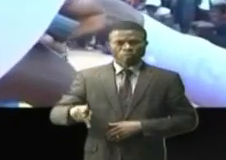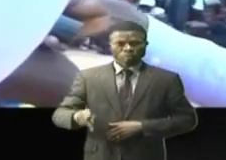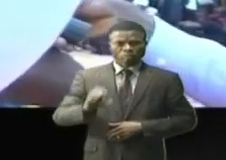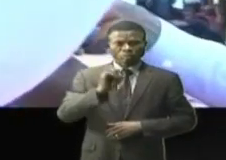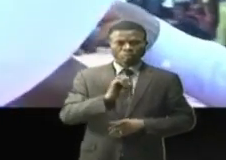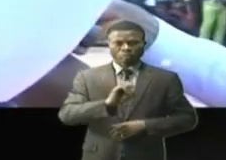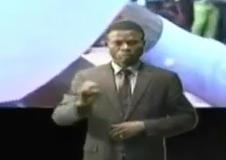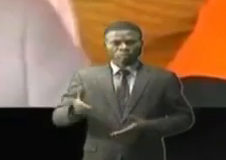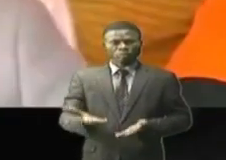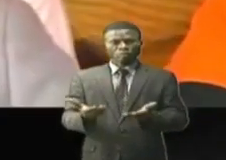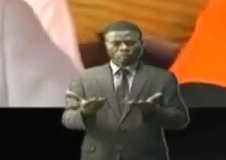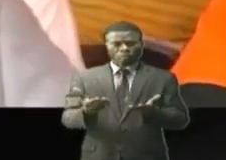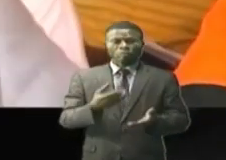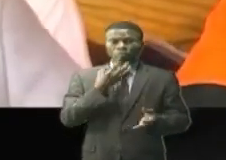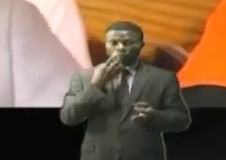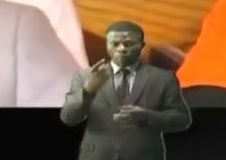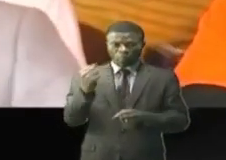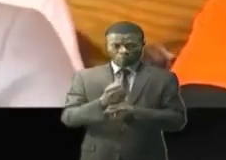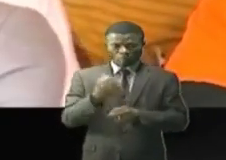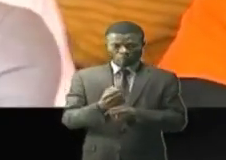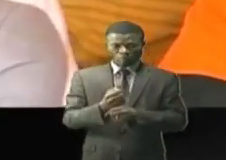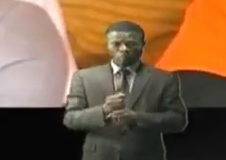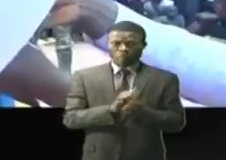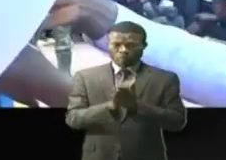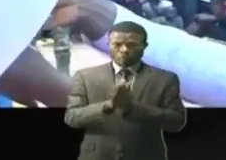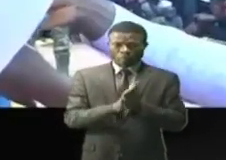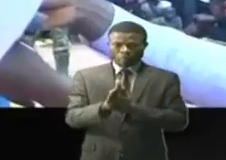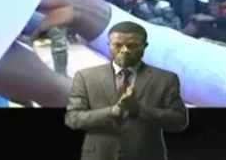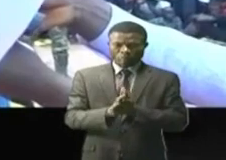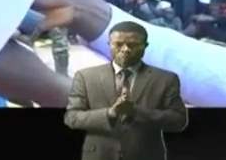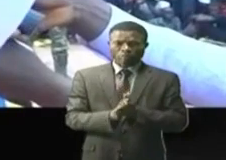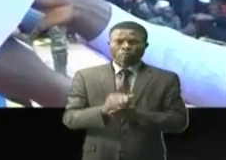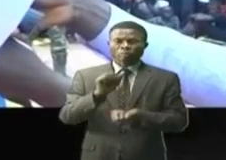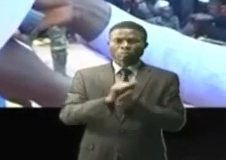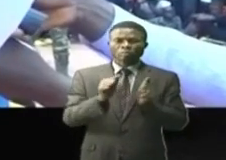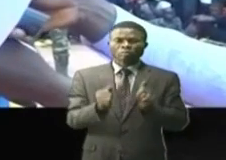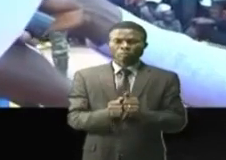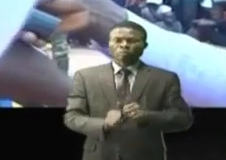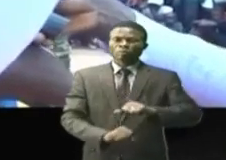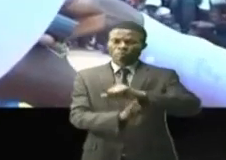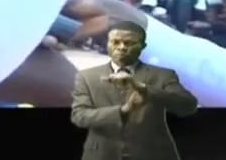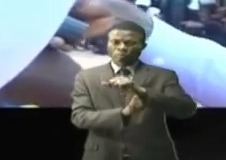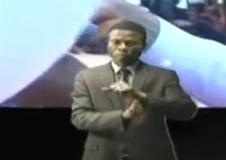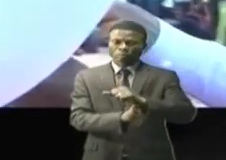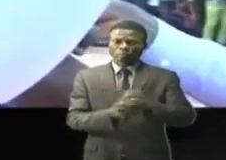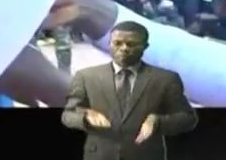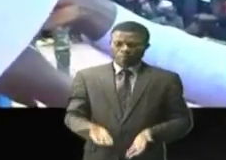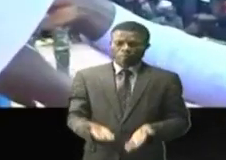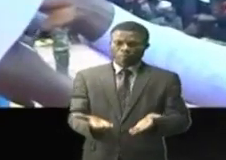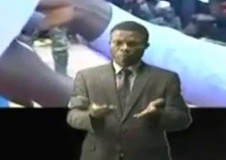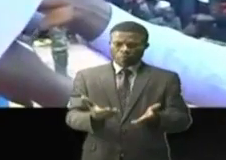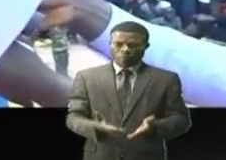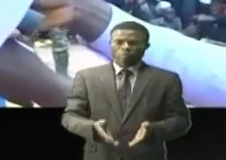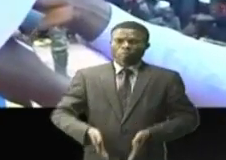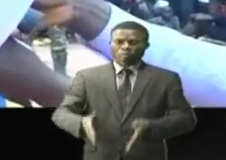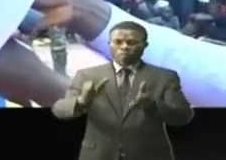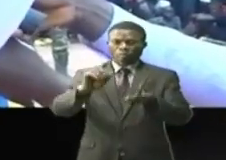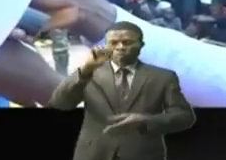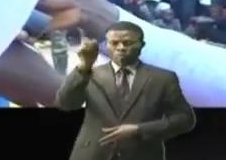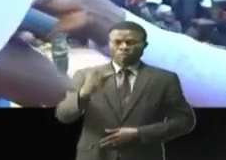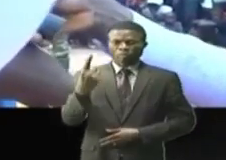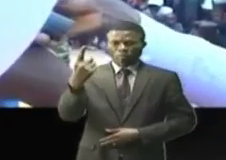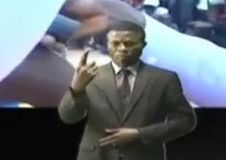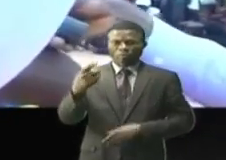routes a indiqué que ces travaux consisteront à la suppression de bourbiers au reprofilage sur la